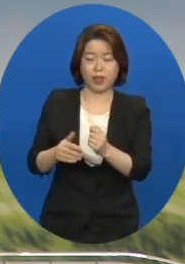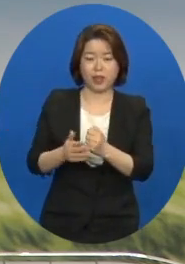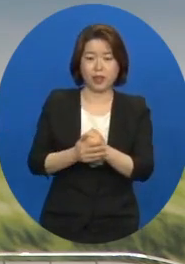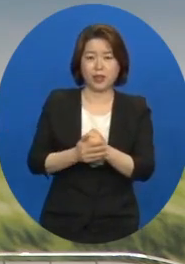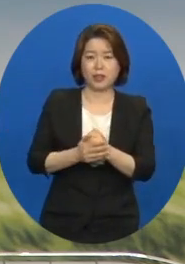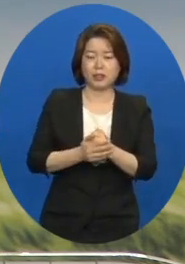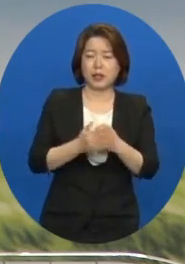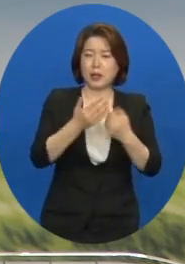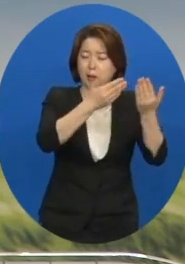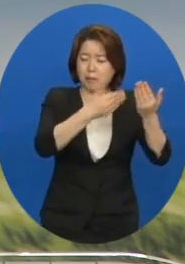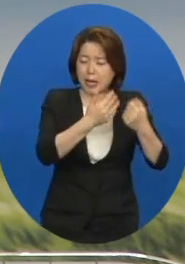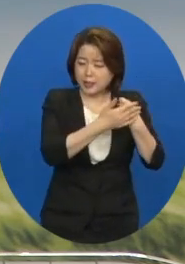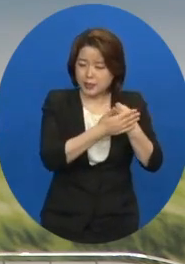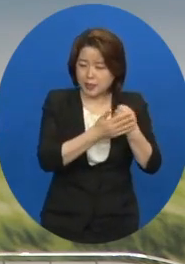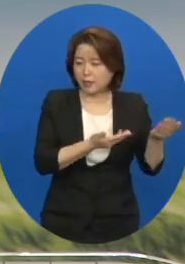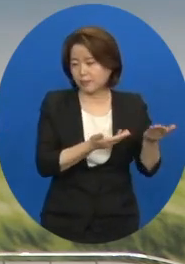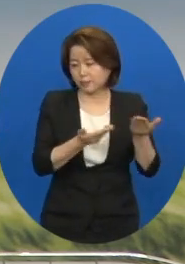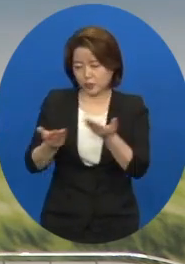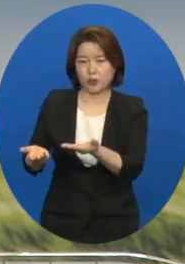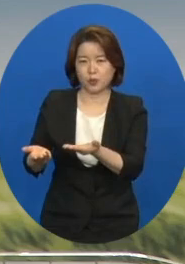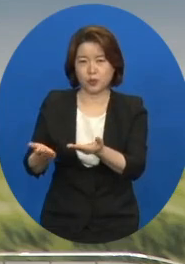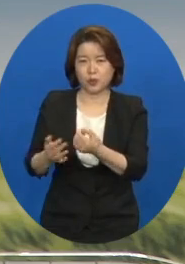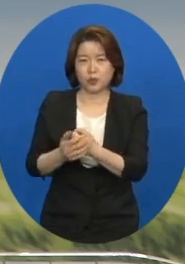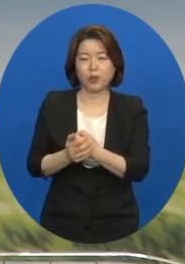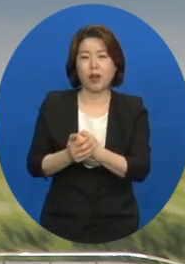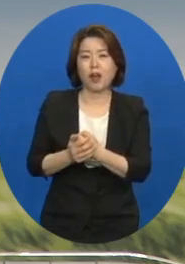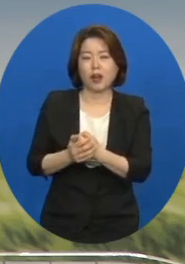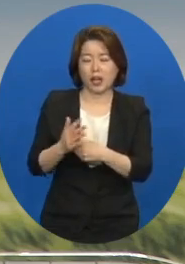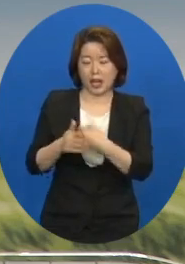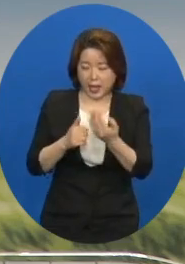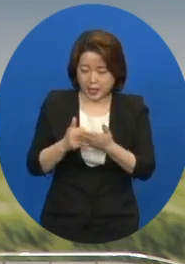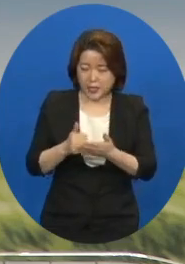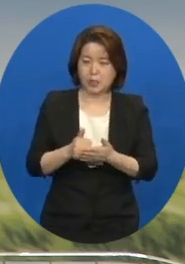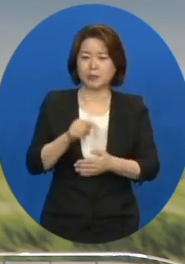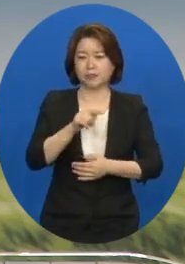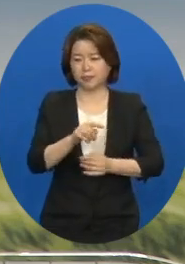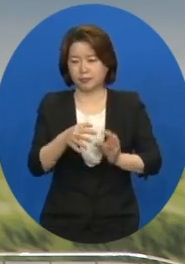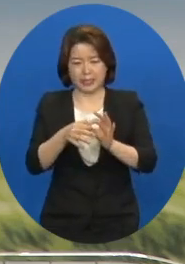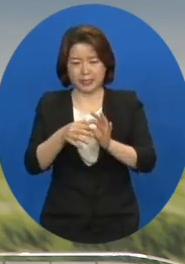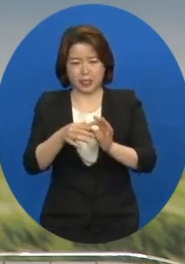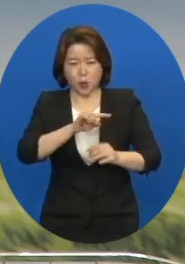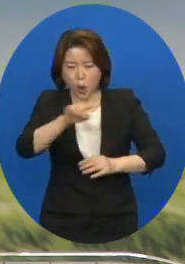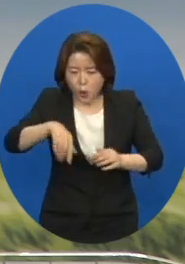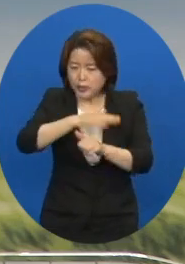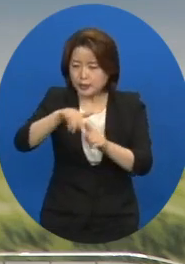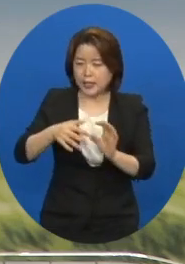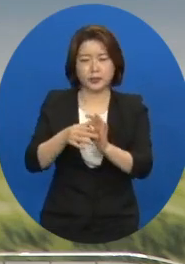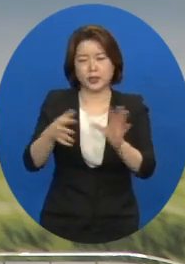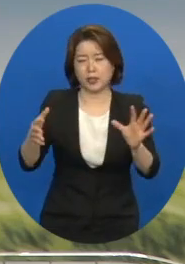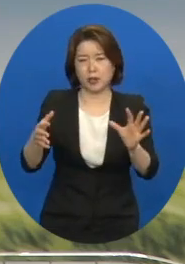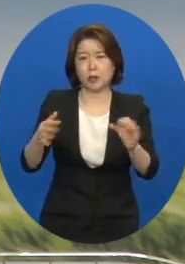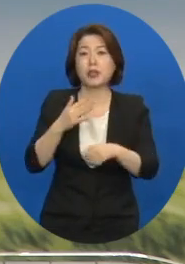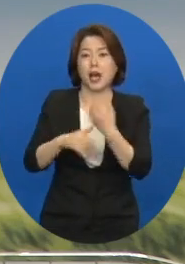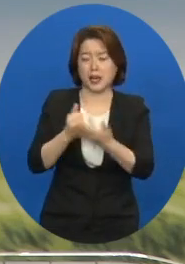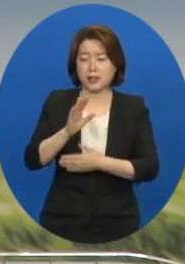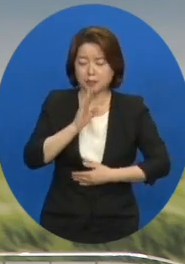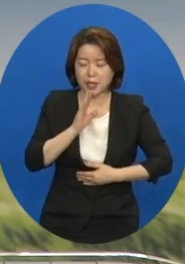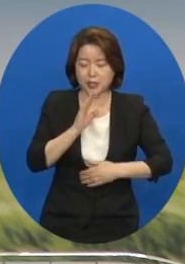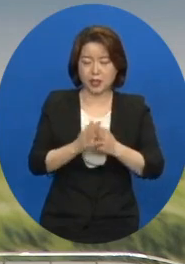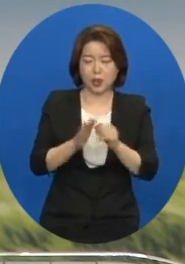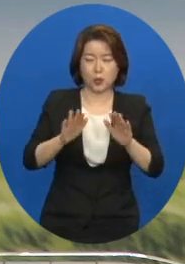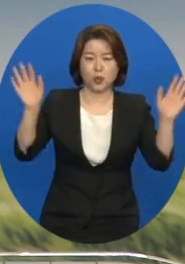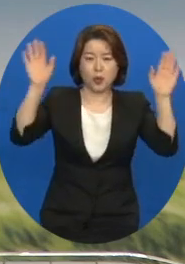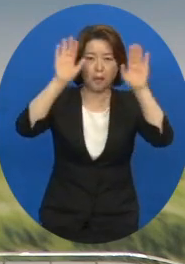이야기를 드렸어요. 하나님은 이렇게 하셔도 하나님이고 저렇게 하셔도 하나님이라. 오늘 밤에 계속